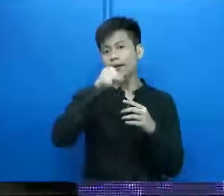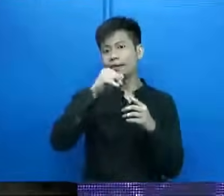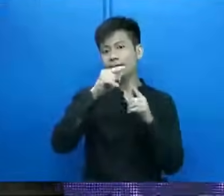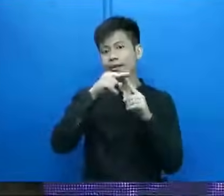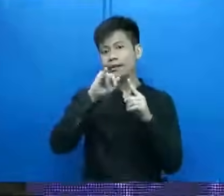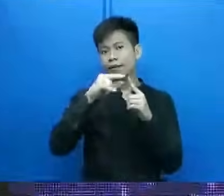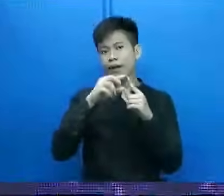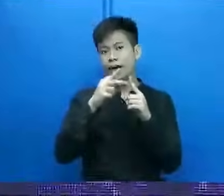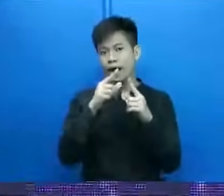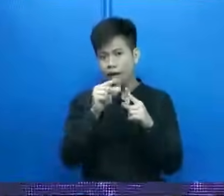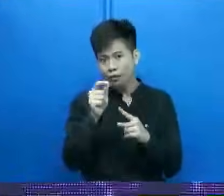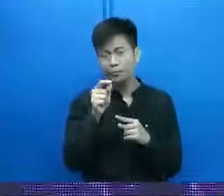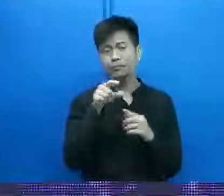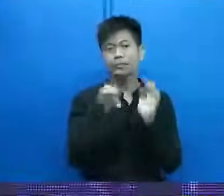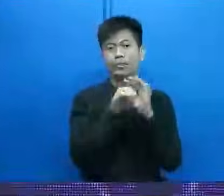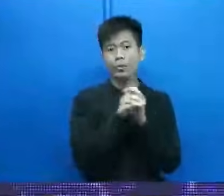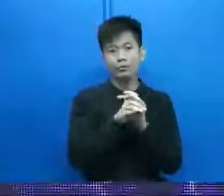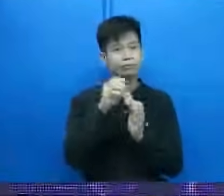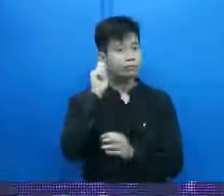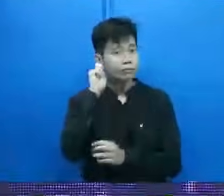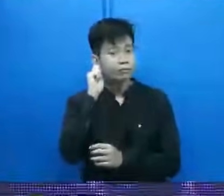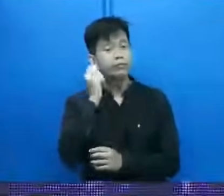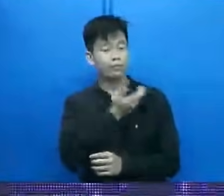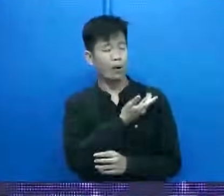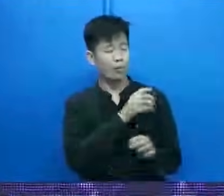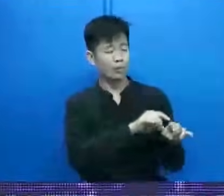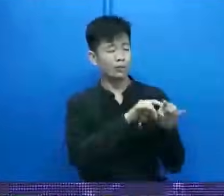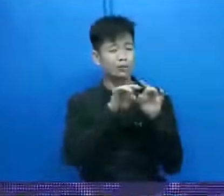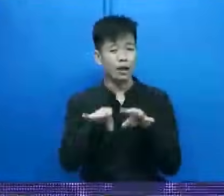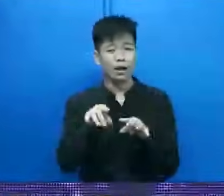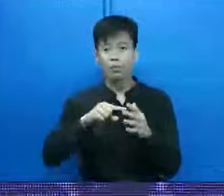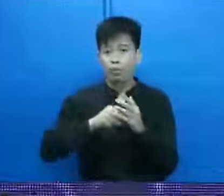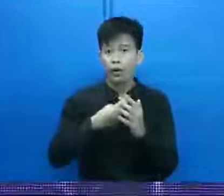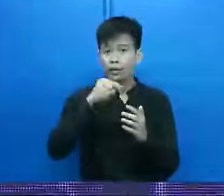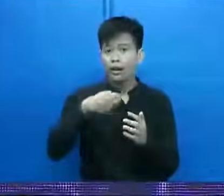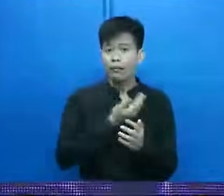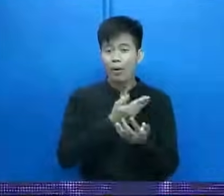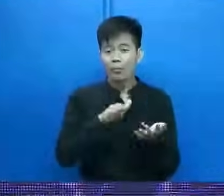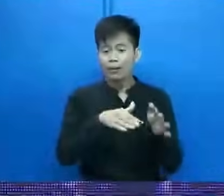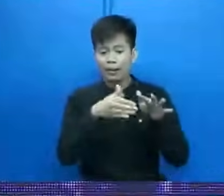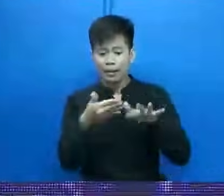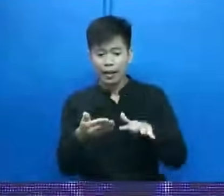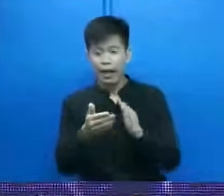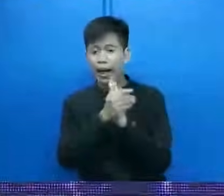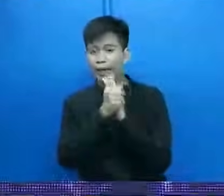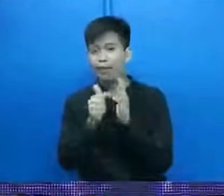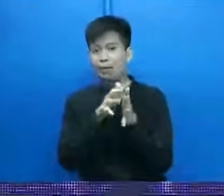Contoh, akhwat misalnya, Ustaz, saya pengen berhijrah, saya mulai sekarang ingin wafat dalam keadaan ahli Quran.